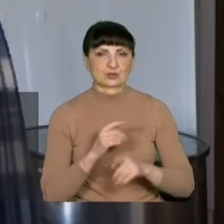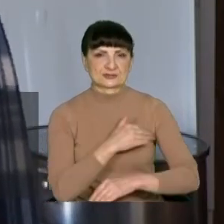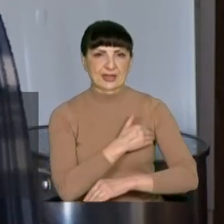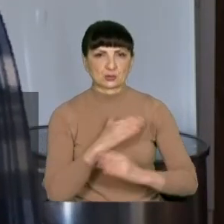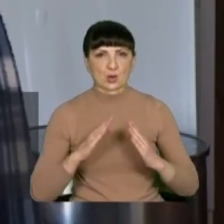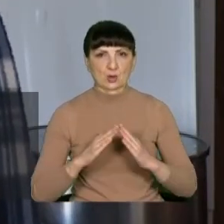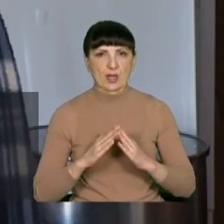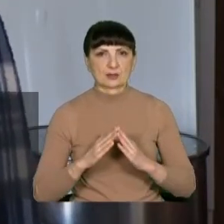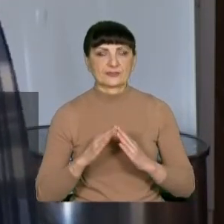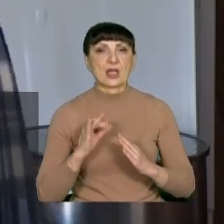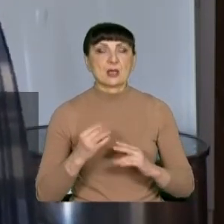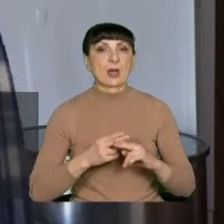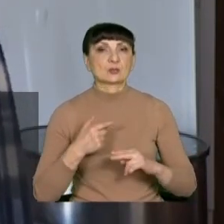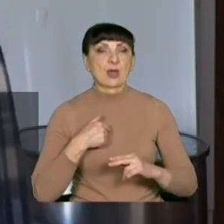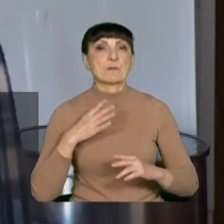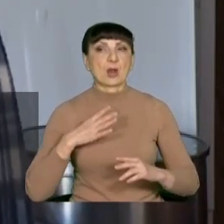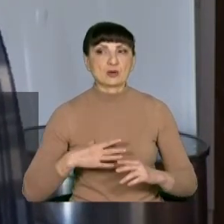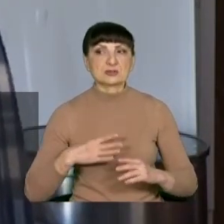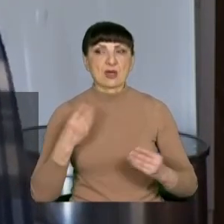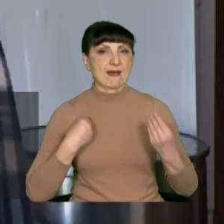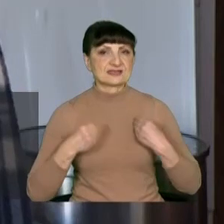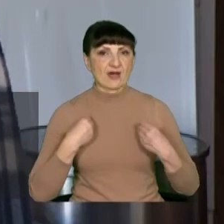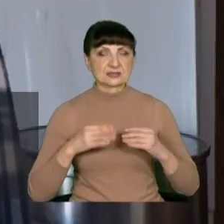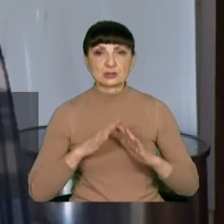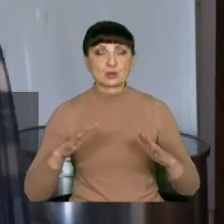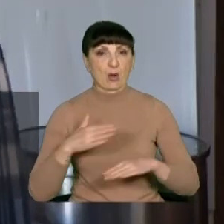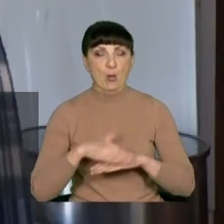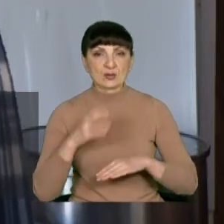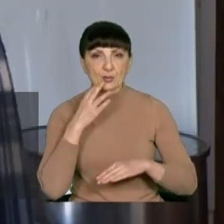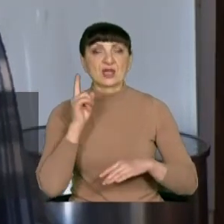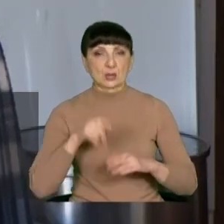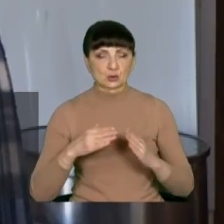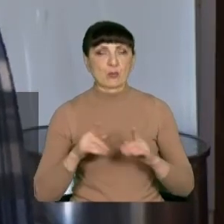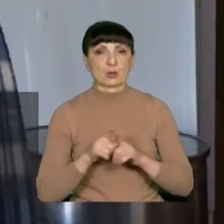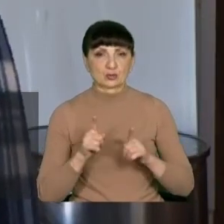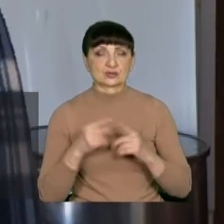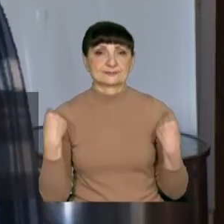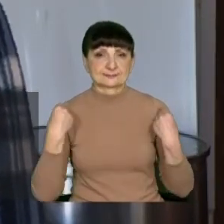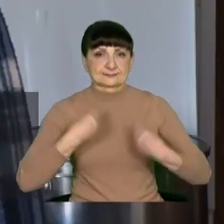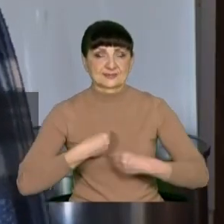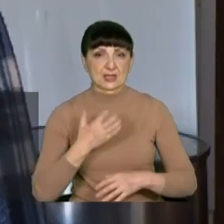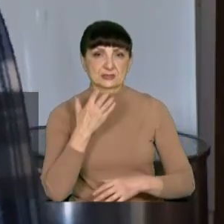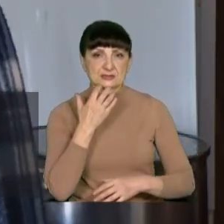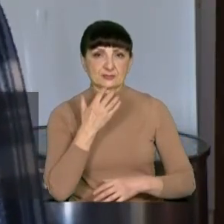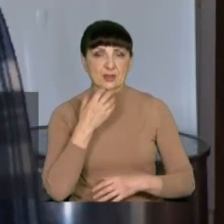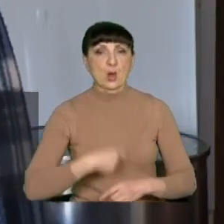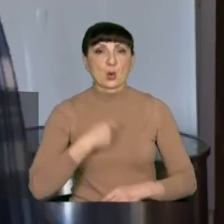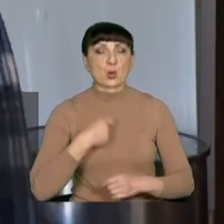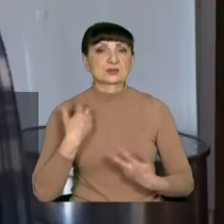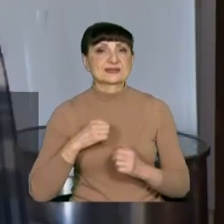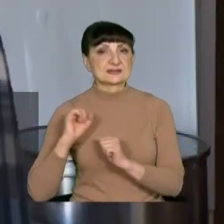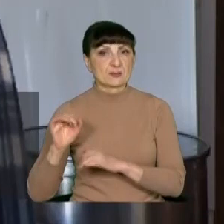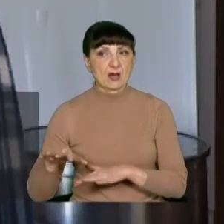Вот. И поэтому нам теперь приходится одеваться не только на улице потеплее, но и дома. Вот приходим, куртки снимаем,